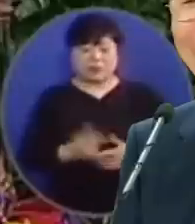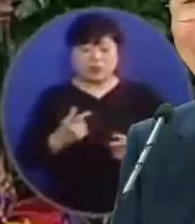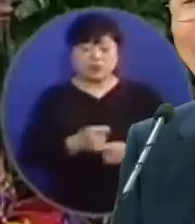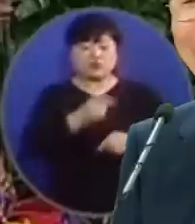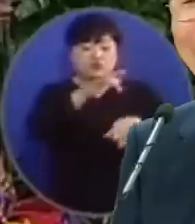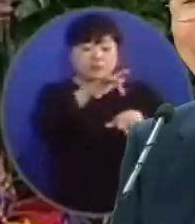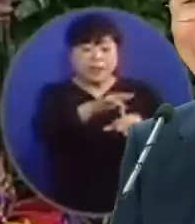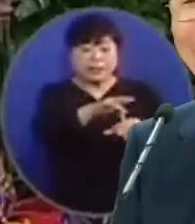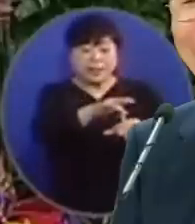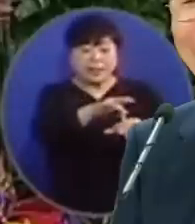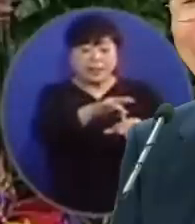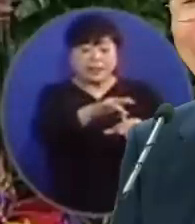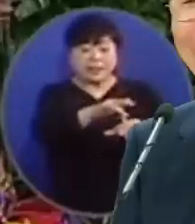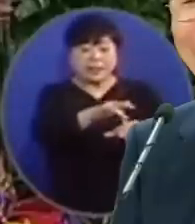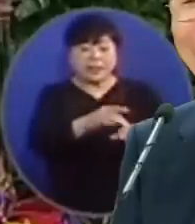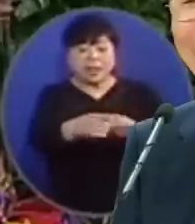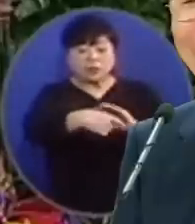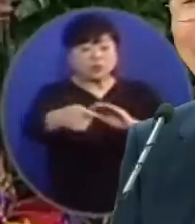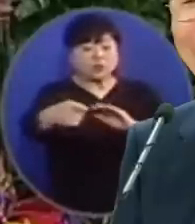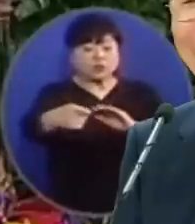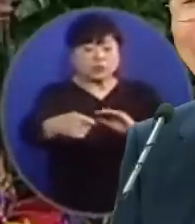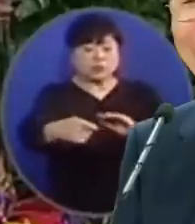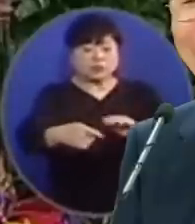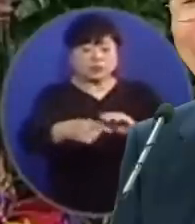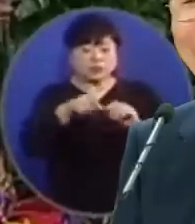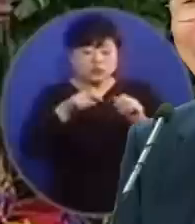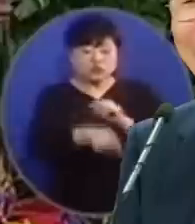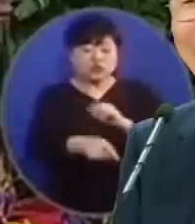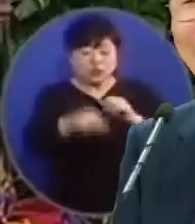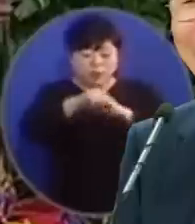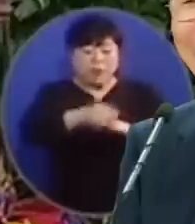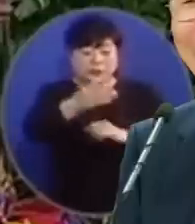원수마귀가 도적질하고 죽이고 멸망시키는 것입니다.